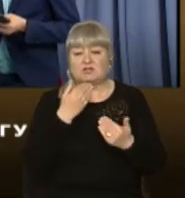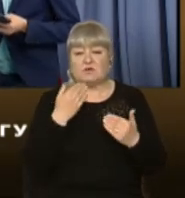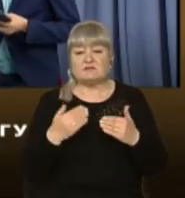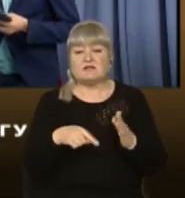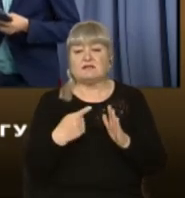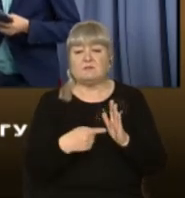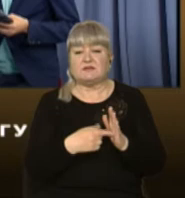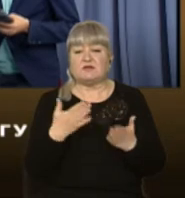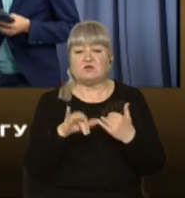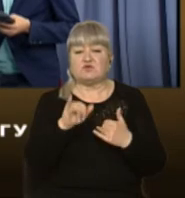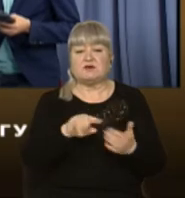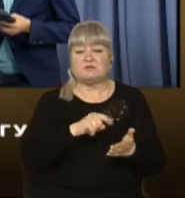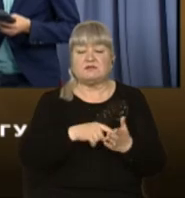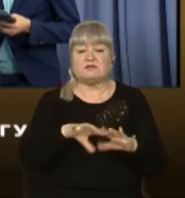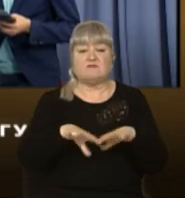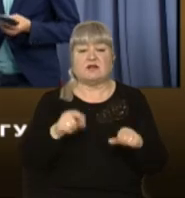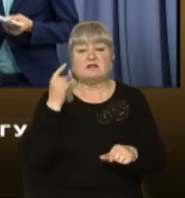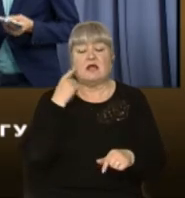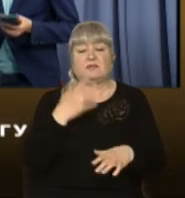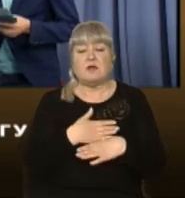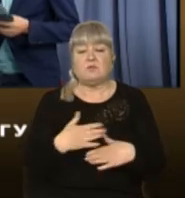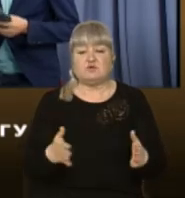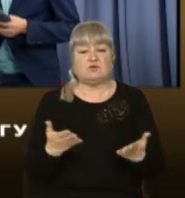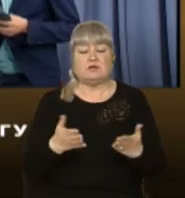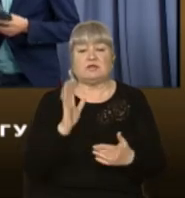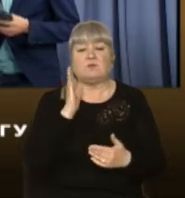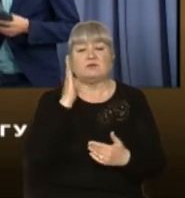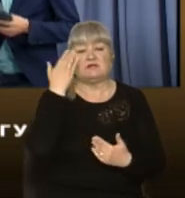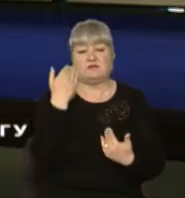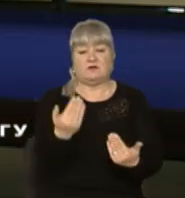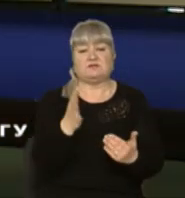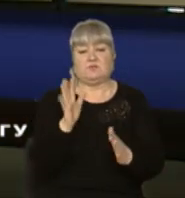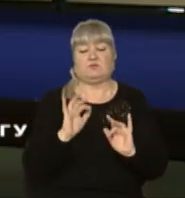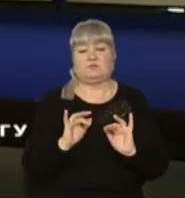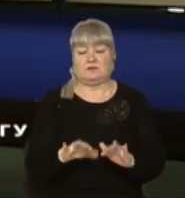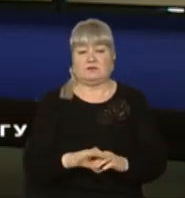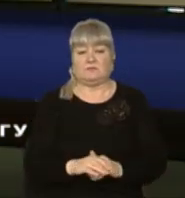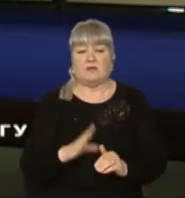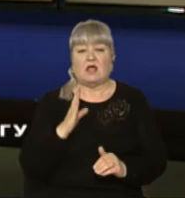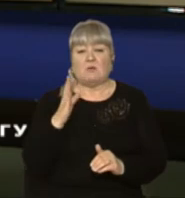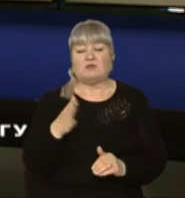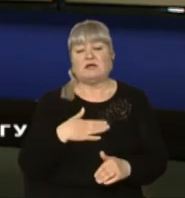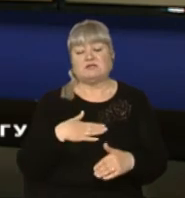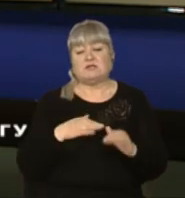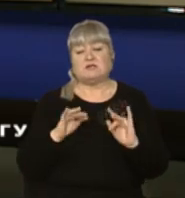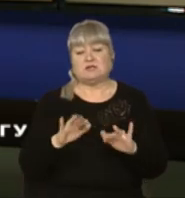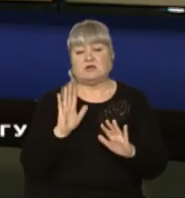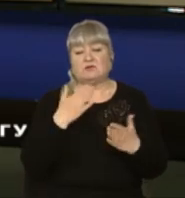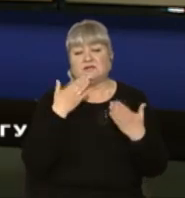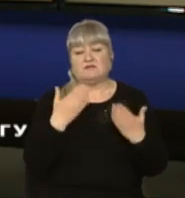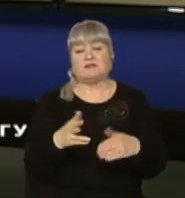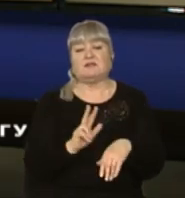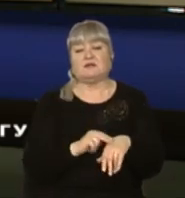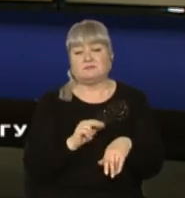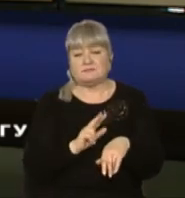якщо вас міська влада не почує, якими будуть подальші ваші дії? Ну, подальші наші дії – це звернення до